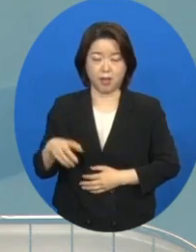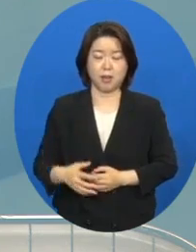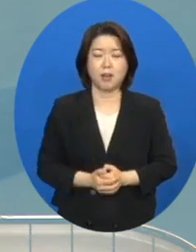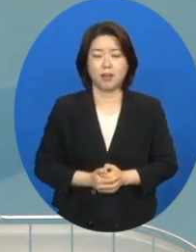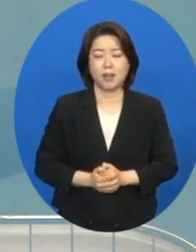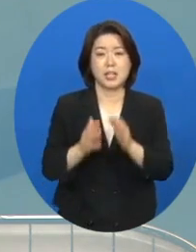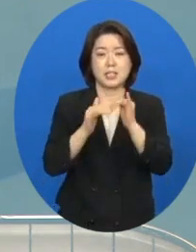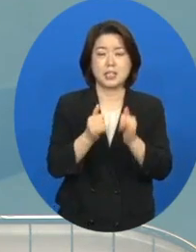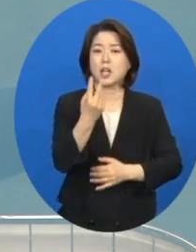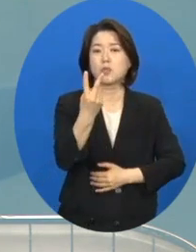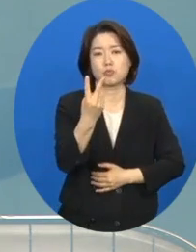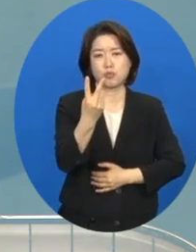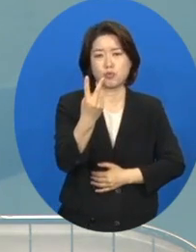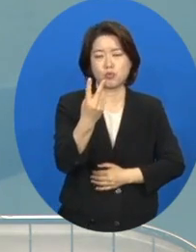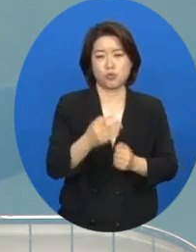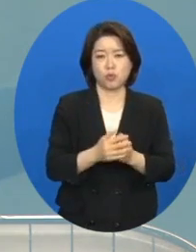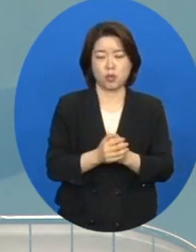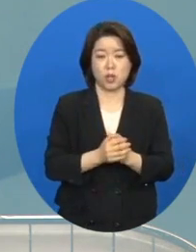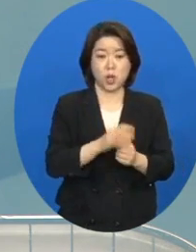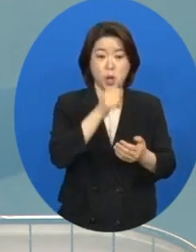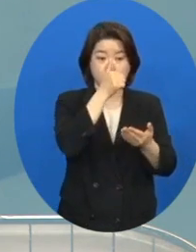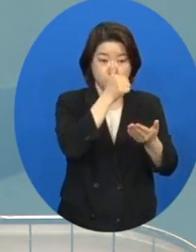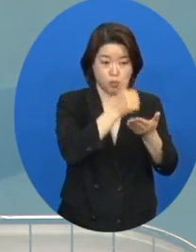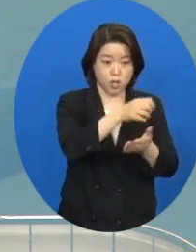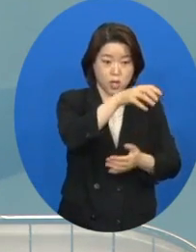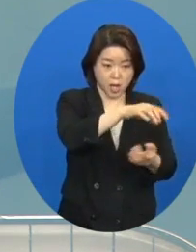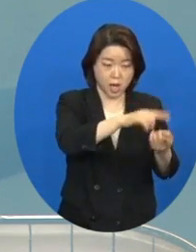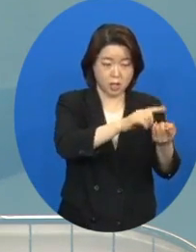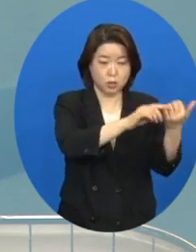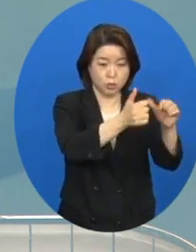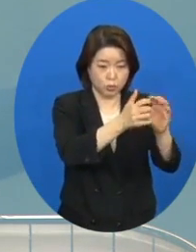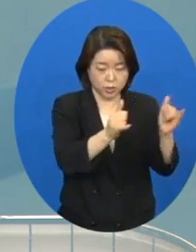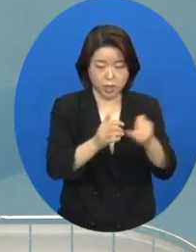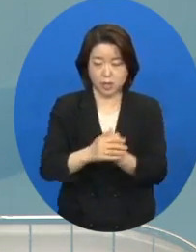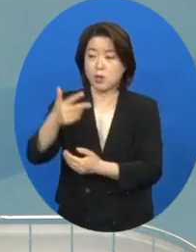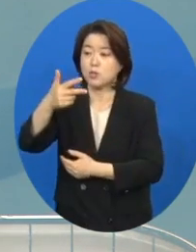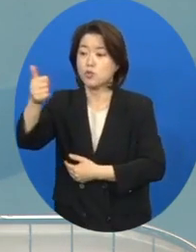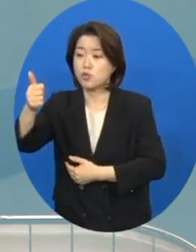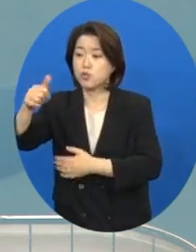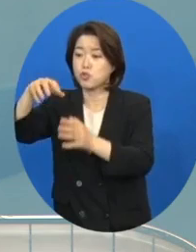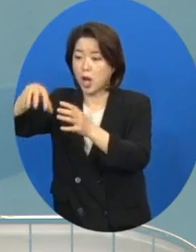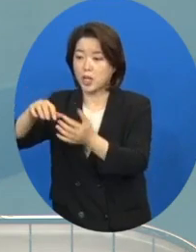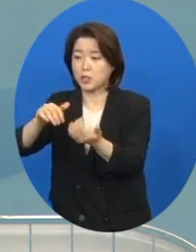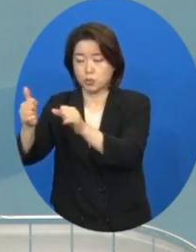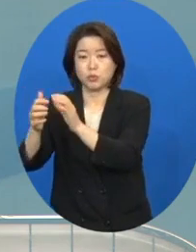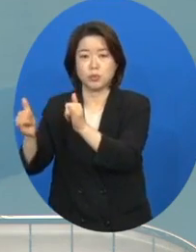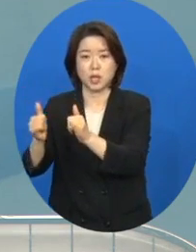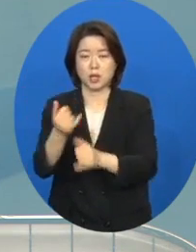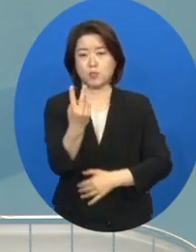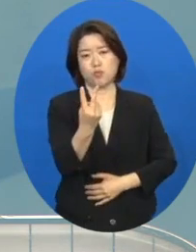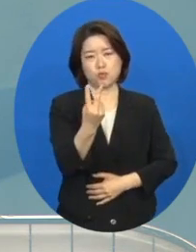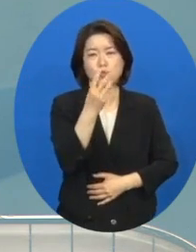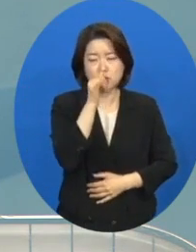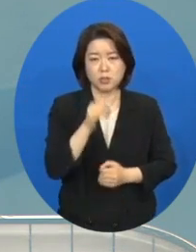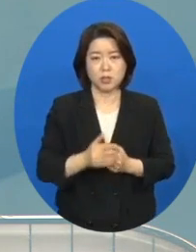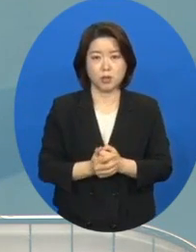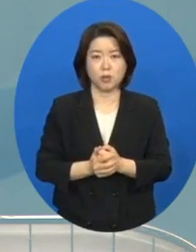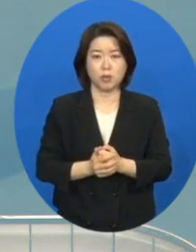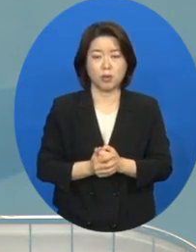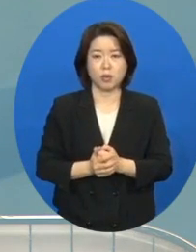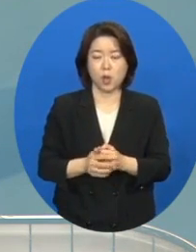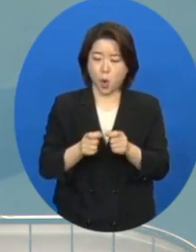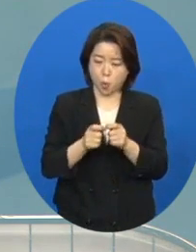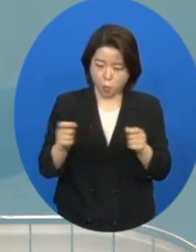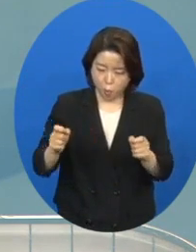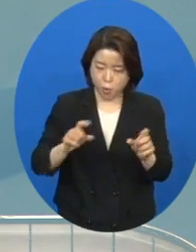두 종류예요. 죄 안에서 죽는 사람과 주 안에서 죽는 사람이에요. 오래 살고